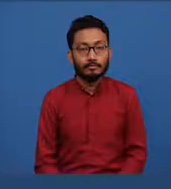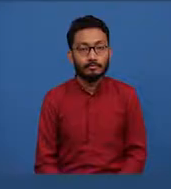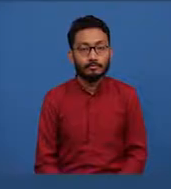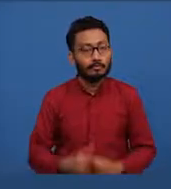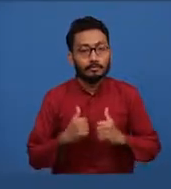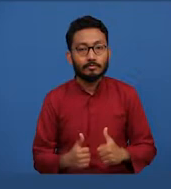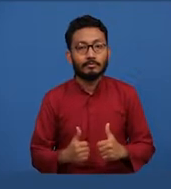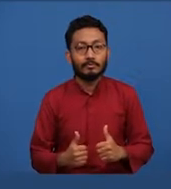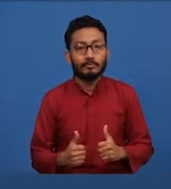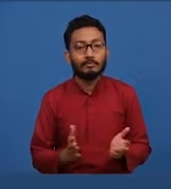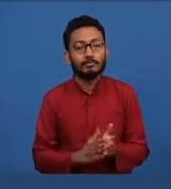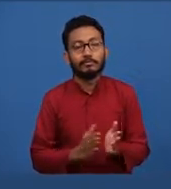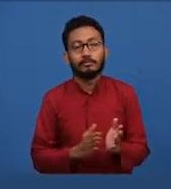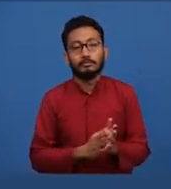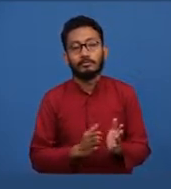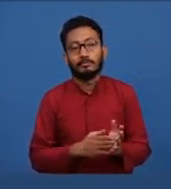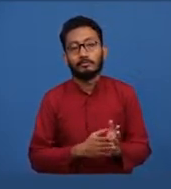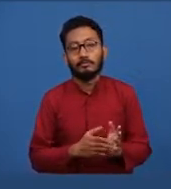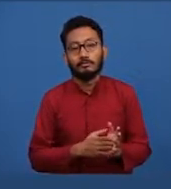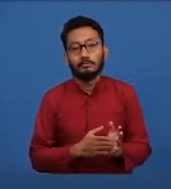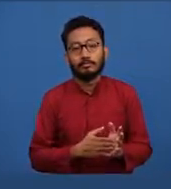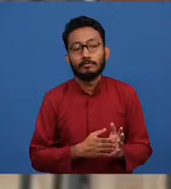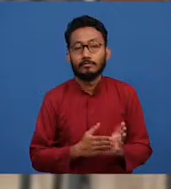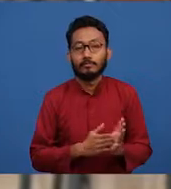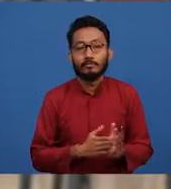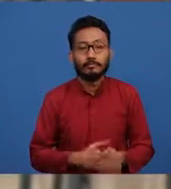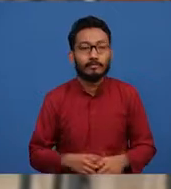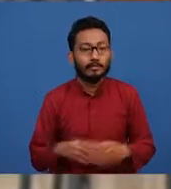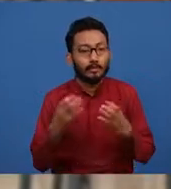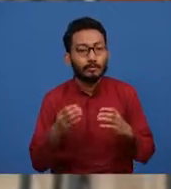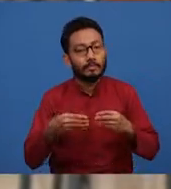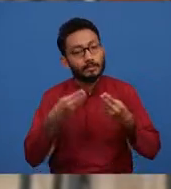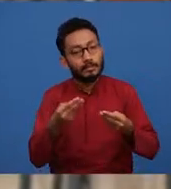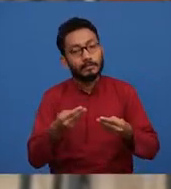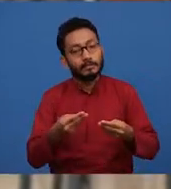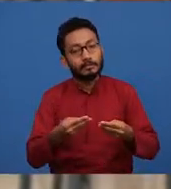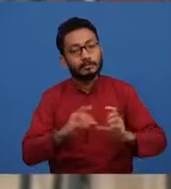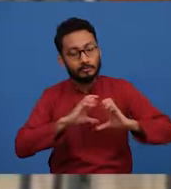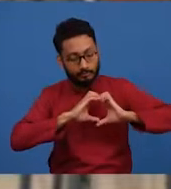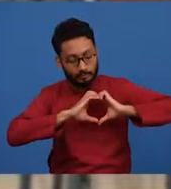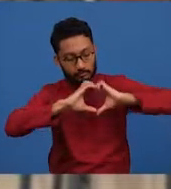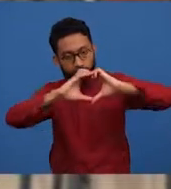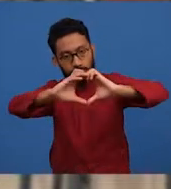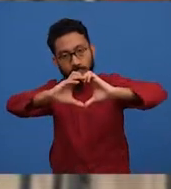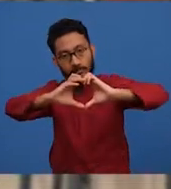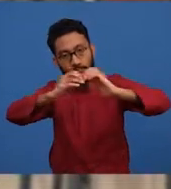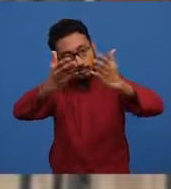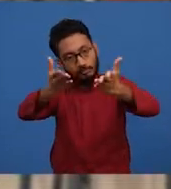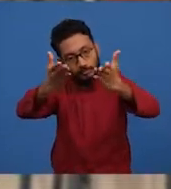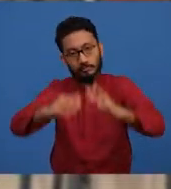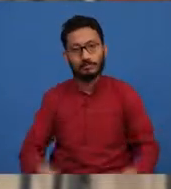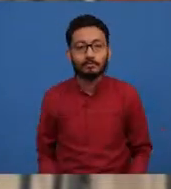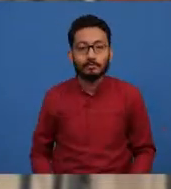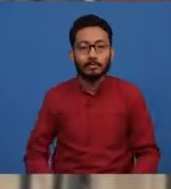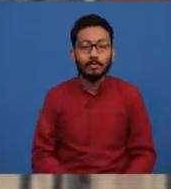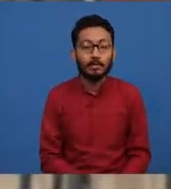Hebat! Murid-murid cikgu memang hebat. Cikgu berikan satu lagi hati kepada kamu. Antara